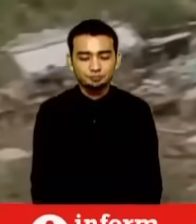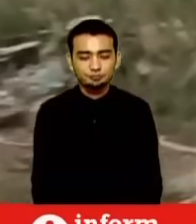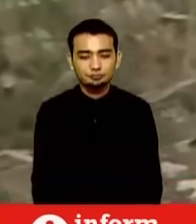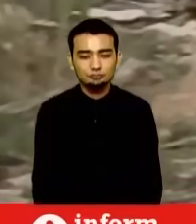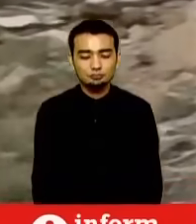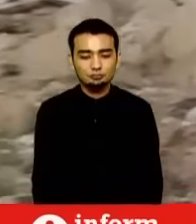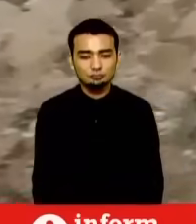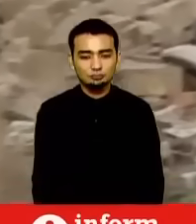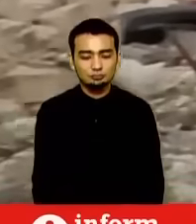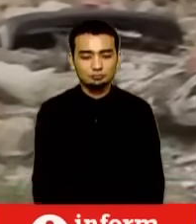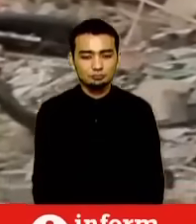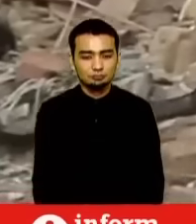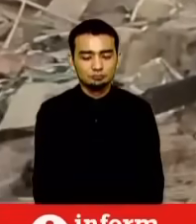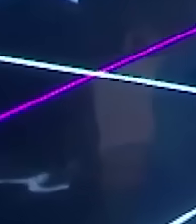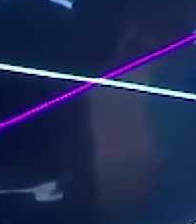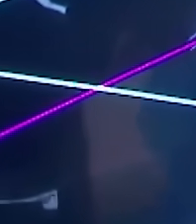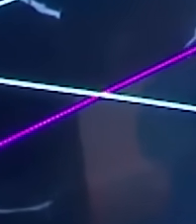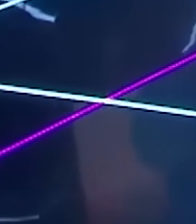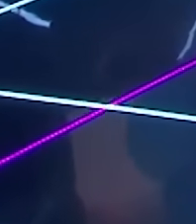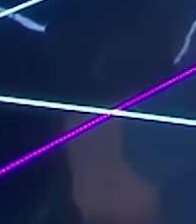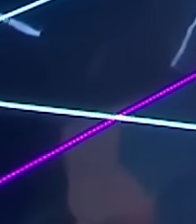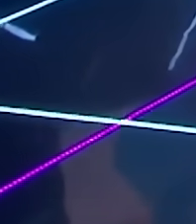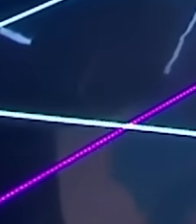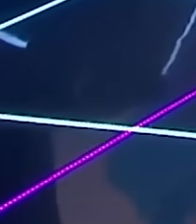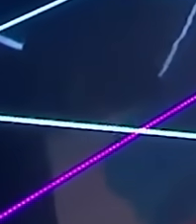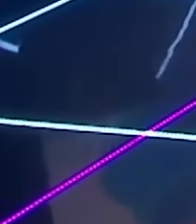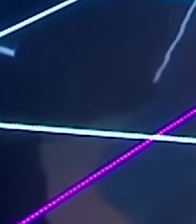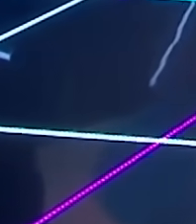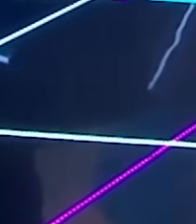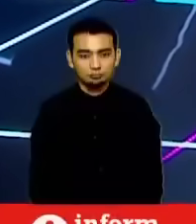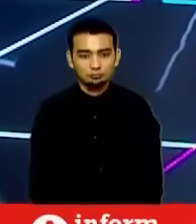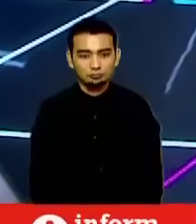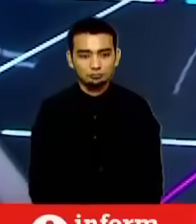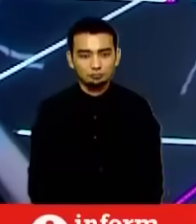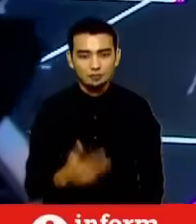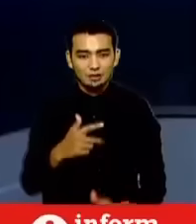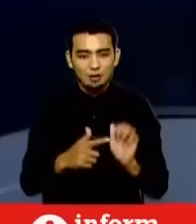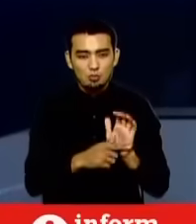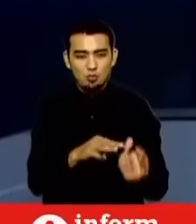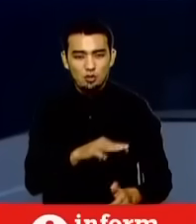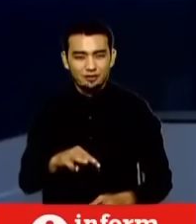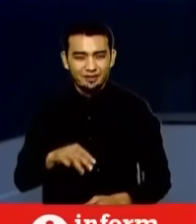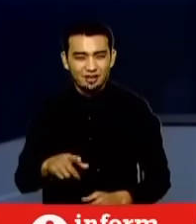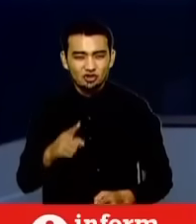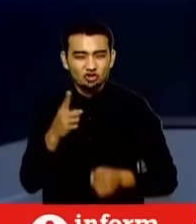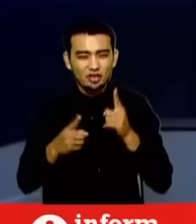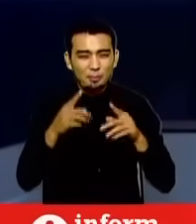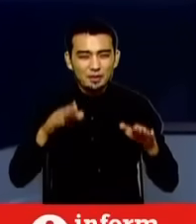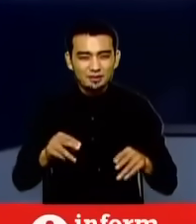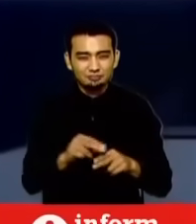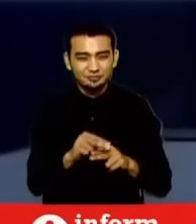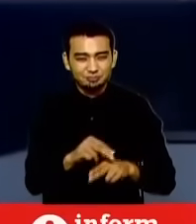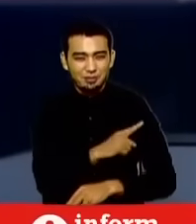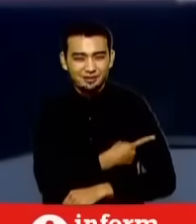Фархат Тәжібаев, Информ Бюро, Атырау. 37 миллион теңгеге жөнделген Жезқазған қалалық перзентханасының төбесі